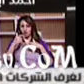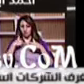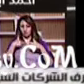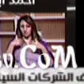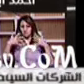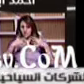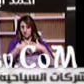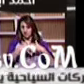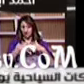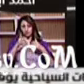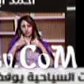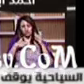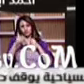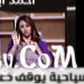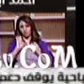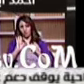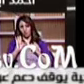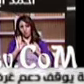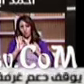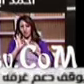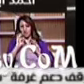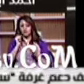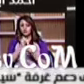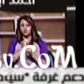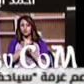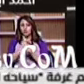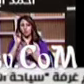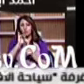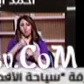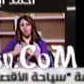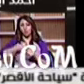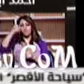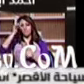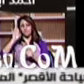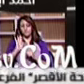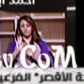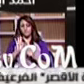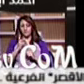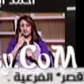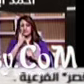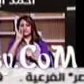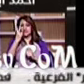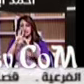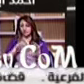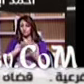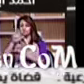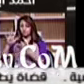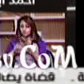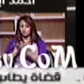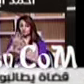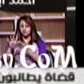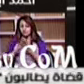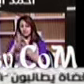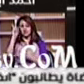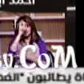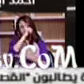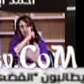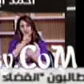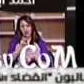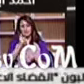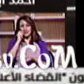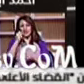ورجال الاعمال والناس اللي في القطاع الخاص اللي استحملوا السنتين اللي فاتوا ولسه مستحملين لغايه دلوقتي المشاكل